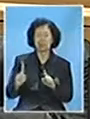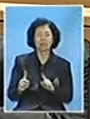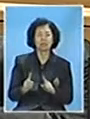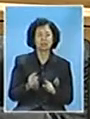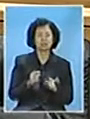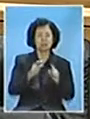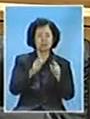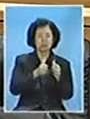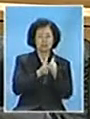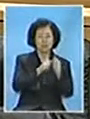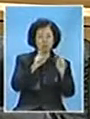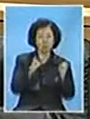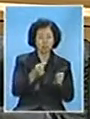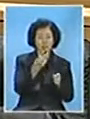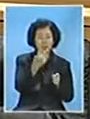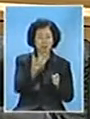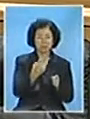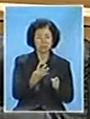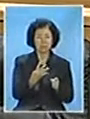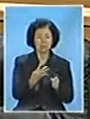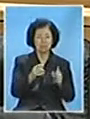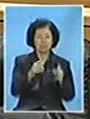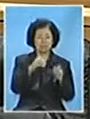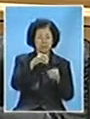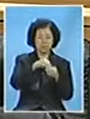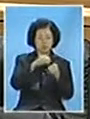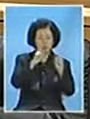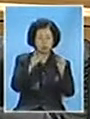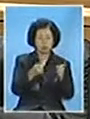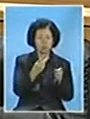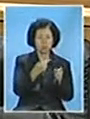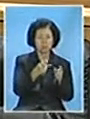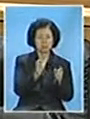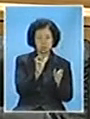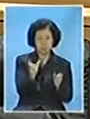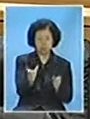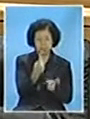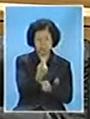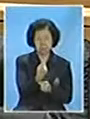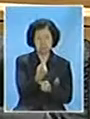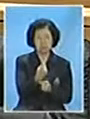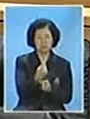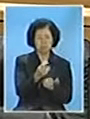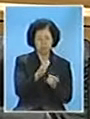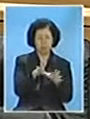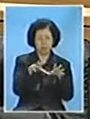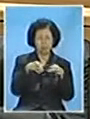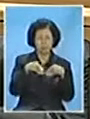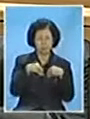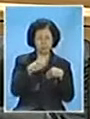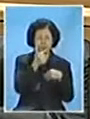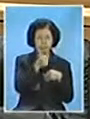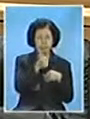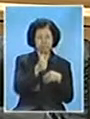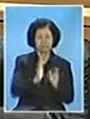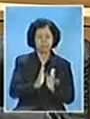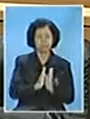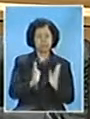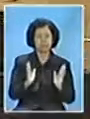2เล็บ3เล็บ4นั้นก็อยู่ในวรรค2ก็ว่ากันไปแต่ว่าวรรค1นี่ผมคิดว่าน่าจะพอรับได้นะครับขอบพระคุณครับท่านประธาน